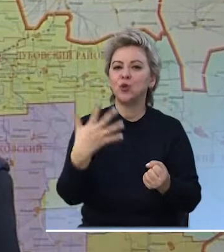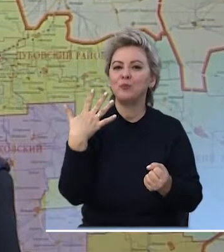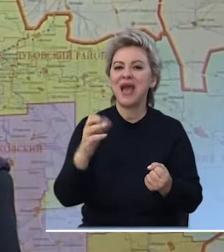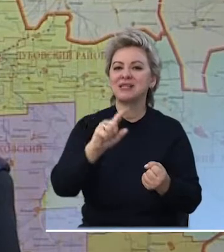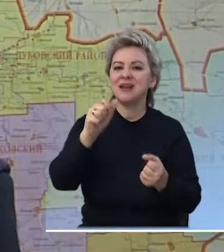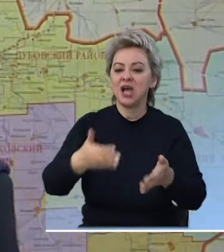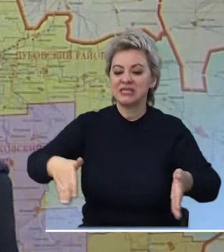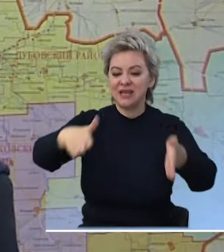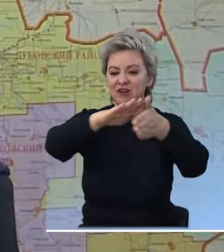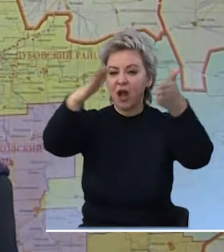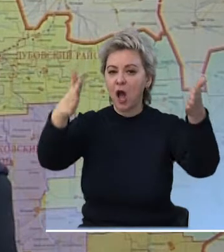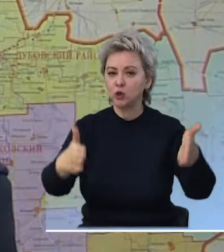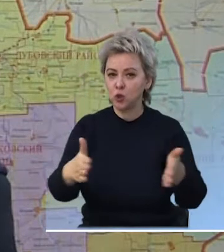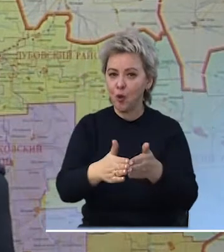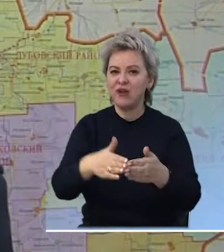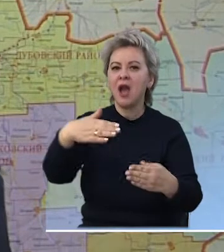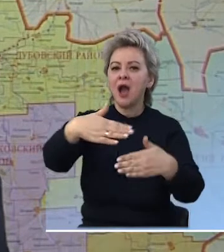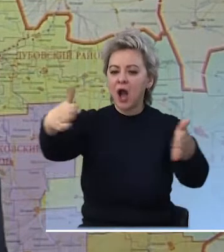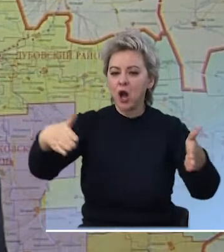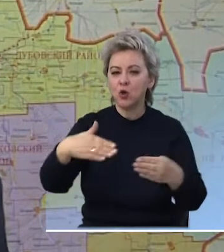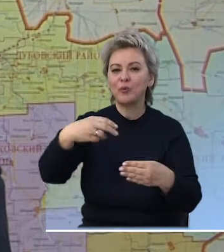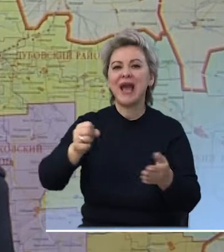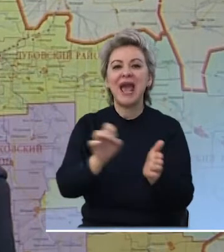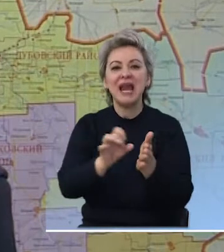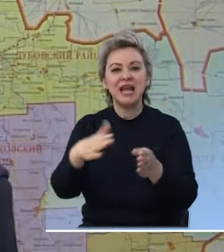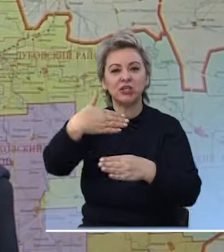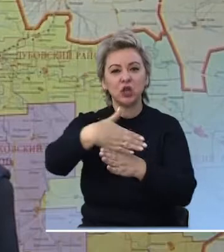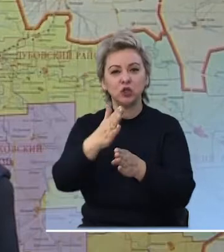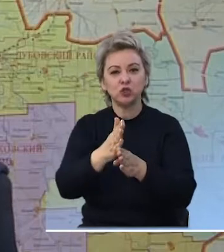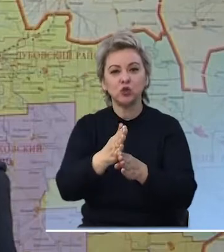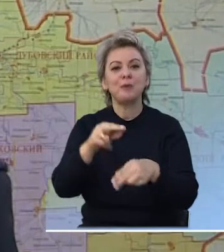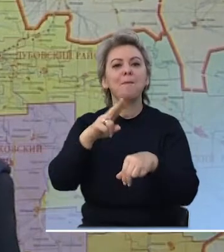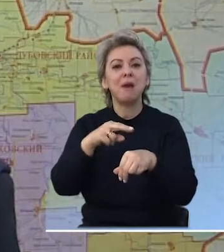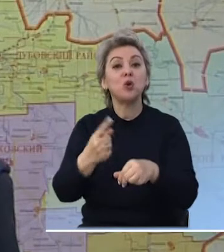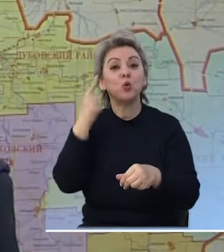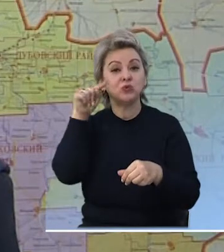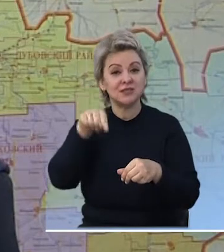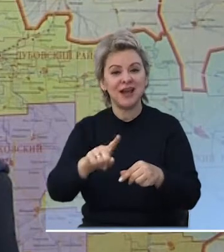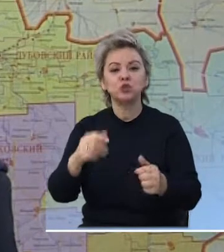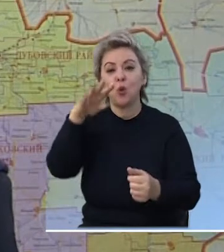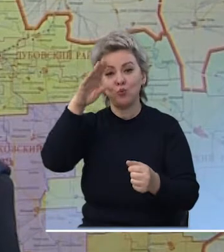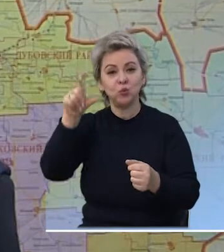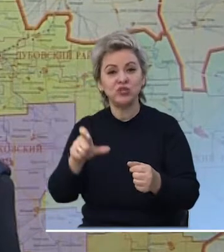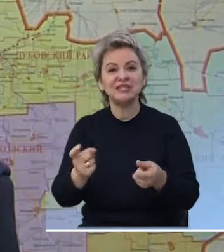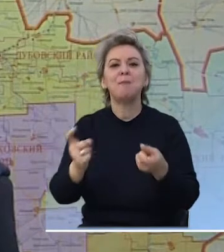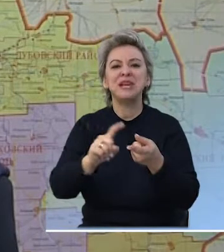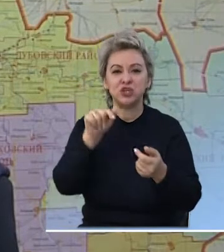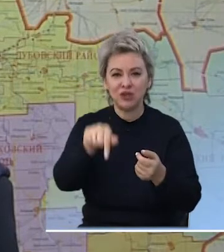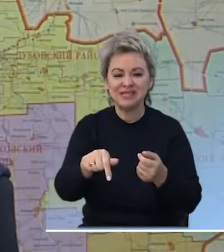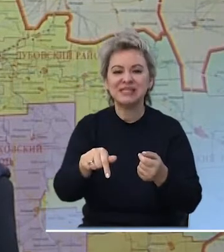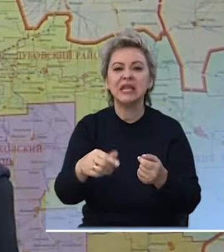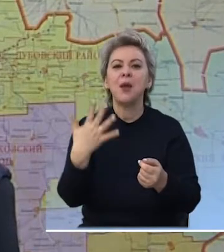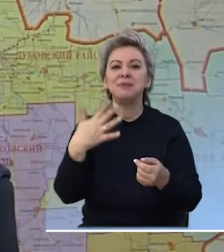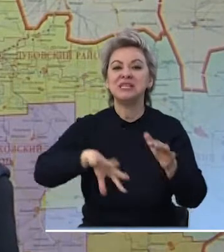обнаружены 5 газовых отопительных котлов, коробка и электроинструменты. Стражи порядка выяснили, что мужчина причастен к